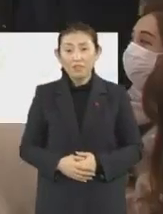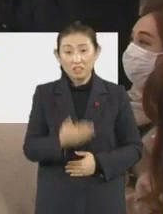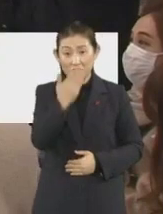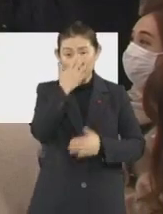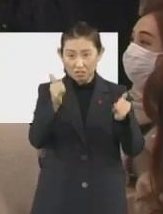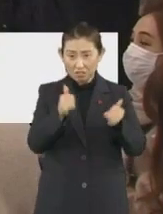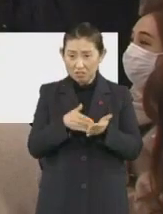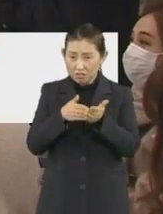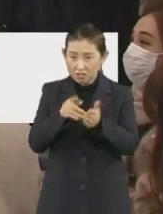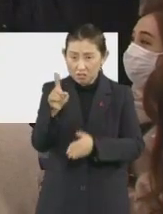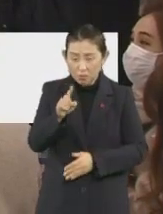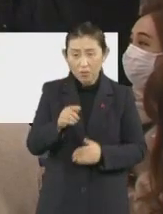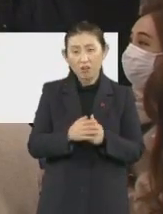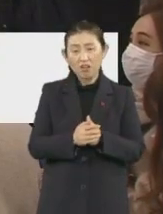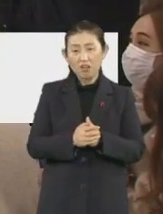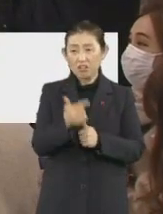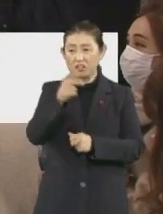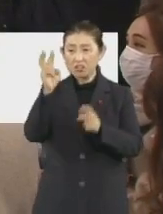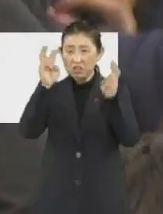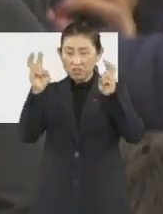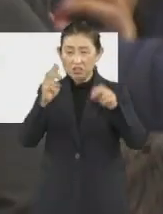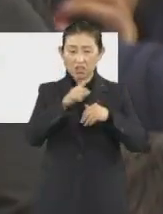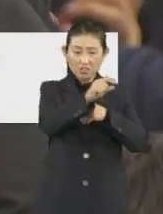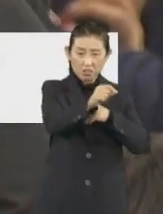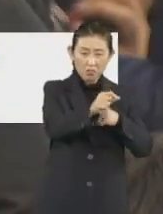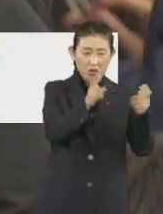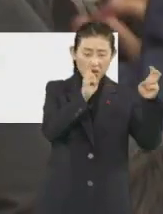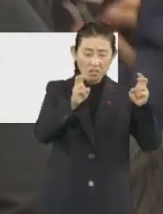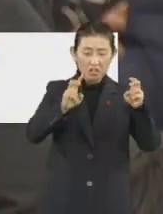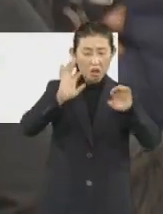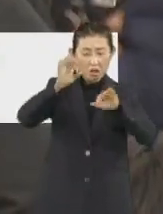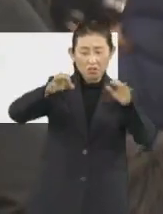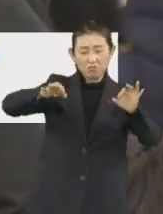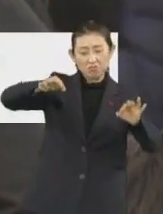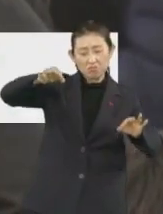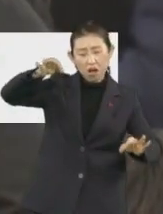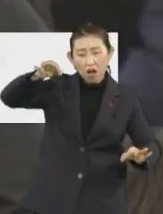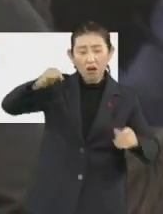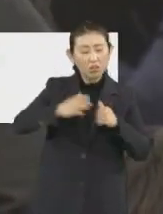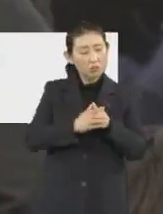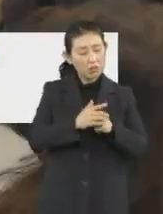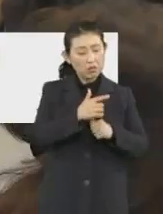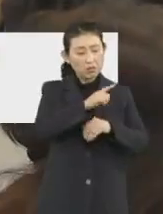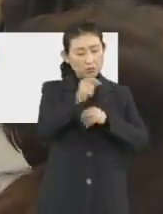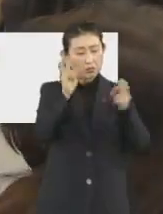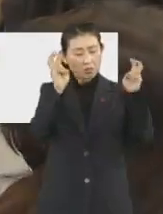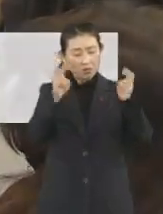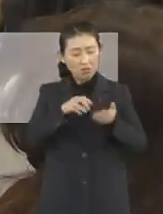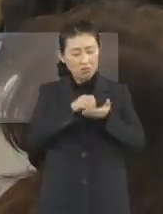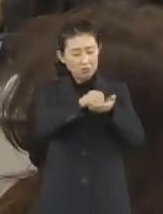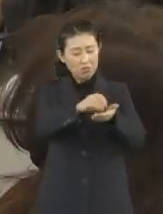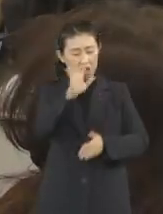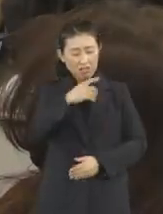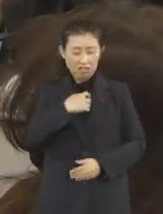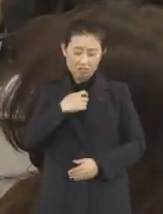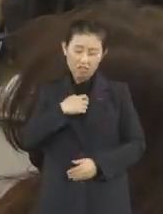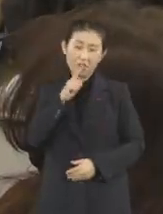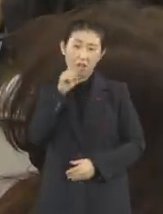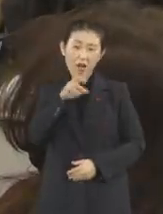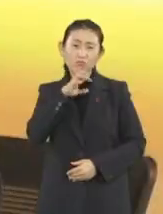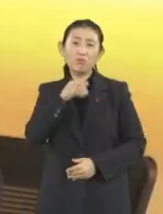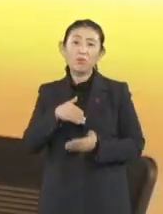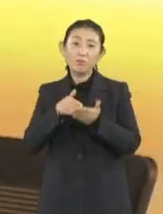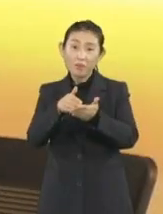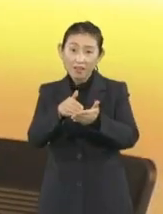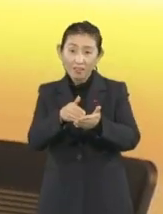청년들은 사회복지와 대기업과의 임금격차 로 지방 소재 중소 기업에 취업하기 꺼려 한다는 지적을 쏟아냈습니다 이에 대해